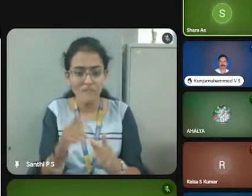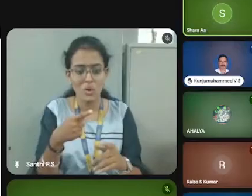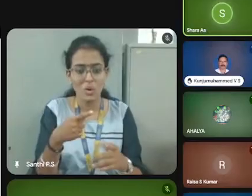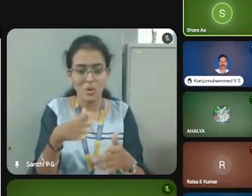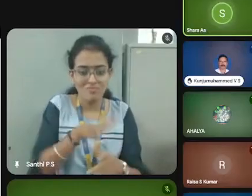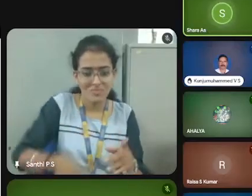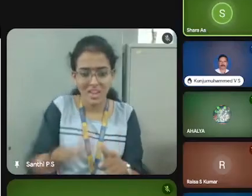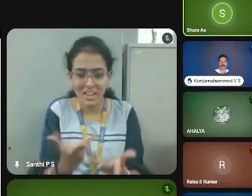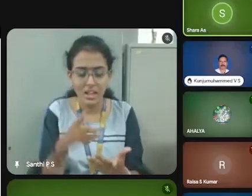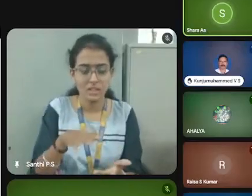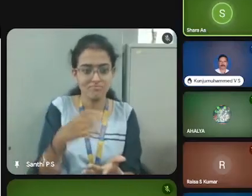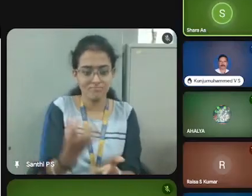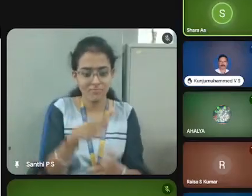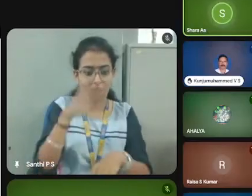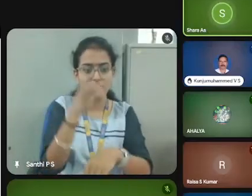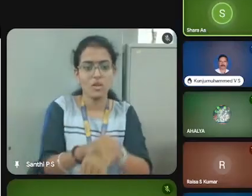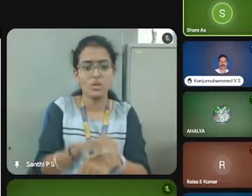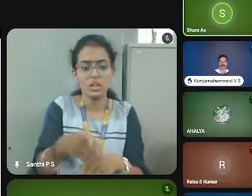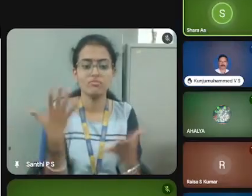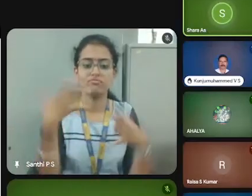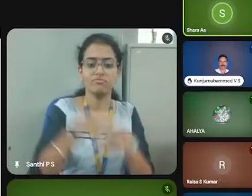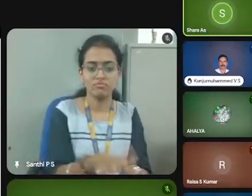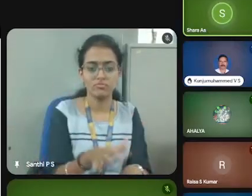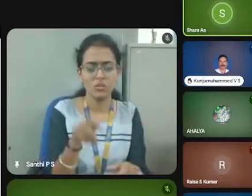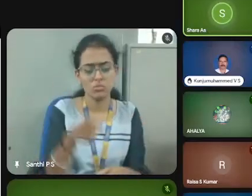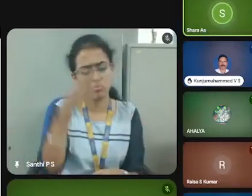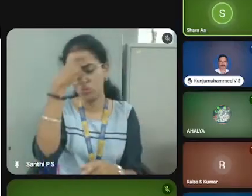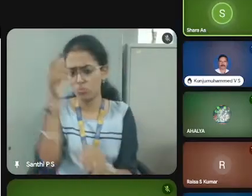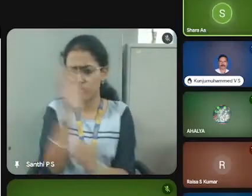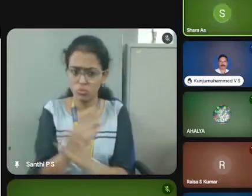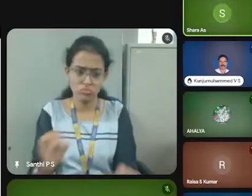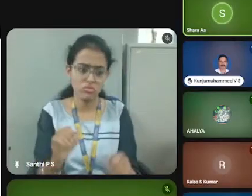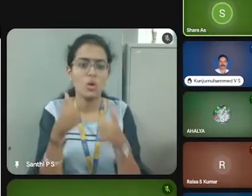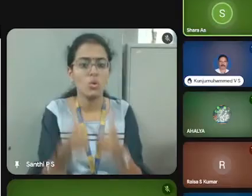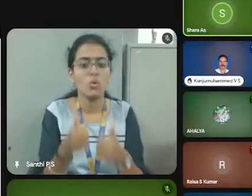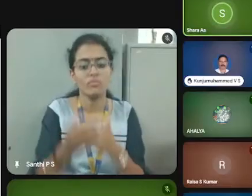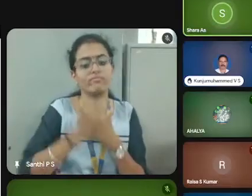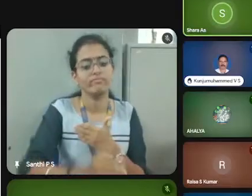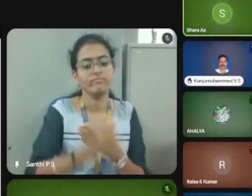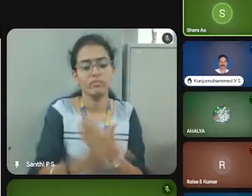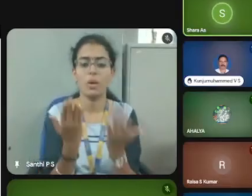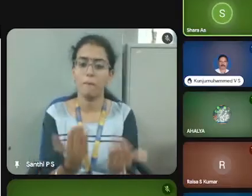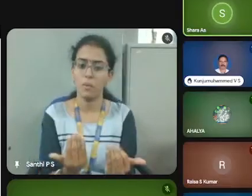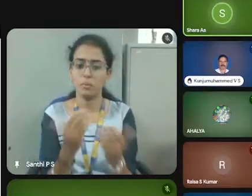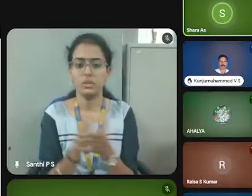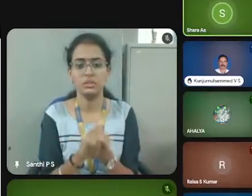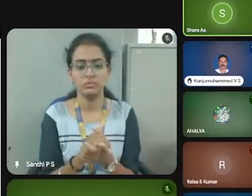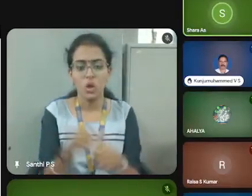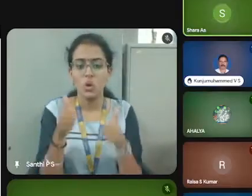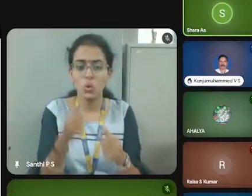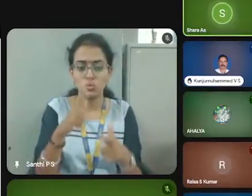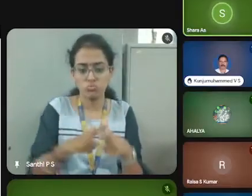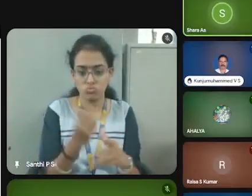കണ്ടുപിടിച്ചുകൊണ്ട് അവർക്ക് അതിനനുസരിച്ചുള്ള എക്സ്പോഷർ കൊടുത്താൽ അവർക്ക് ഒരു പ്രശ്നം ഉണ്ടാവുന്നില്ല. അവർക്ക് തീർച്ചയായിട്ടും നല്ല എഡ്യൂക്കേഷനും നല്ല ജോലിയിലും